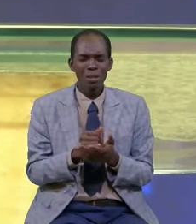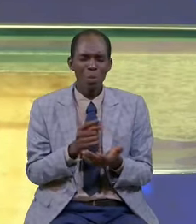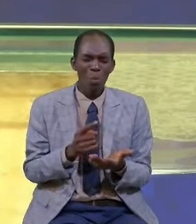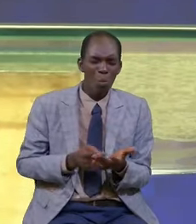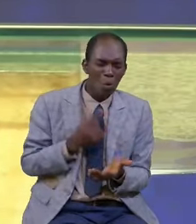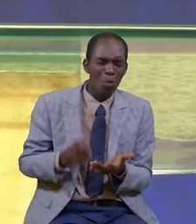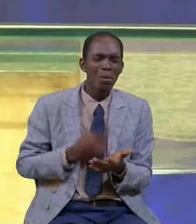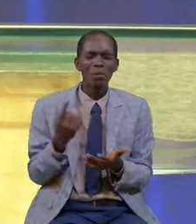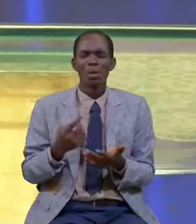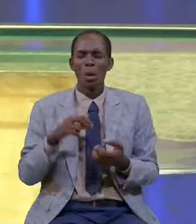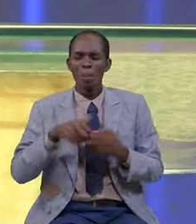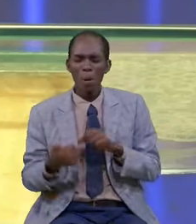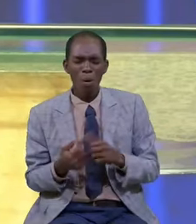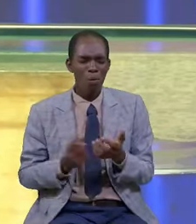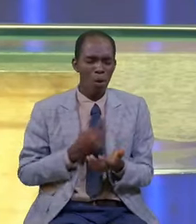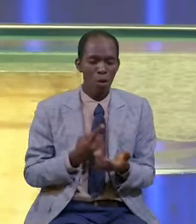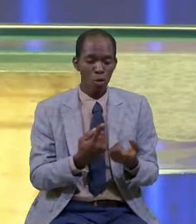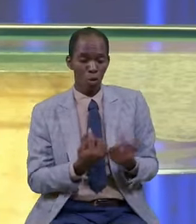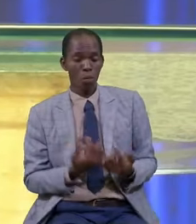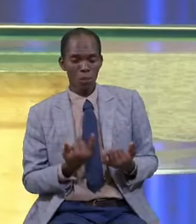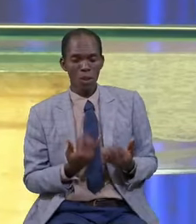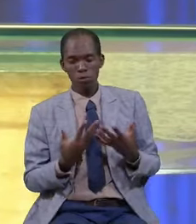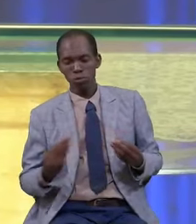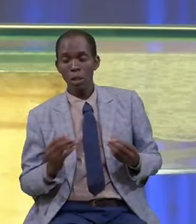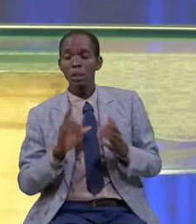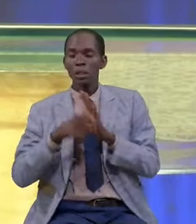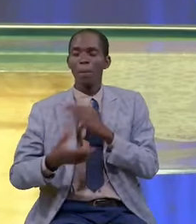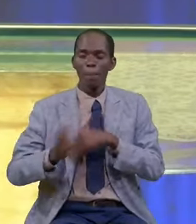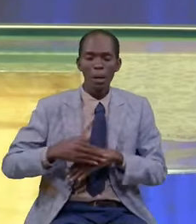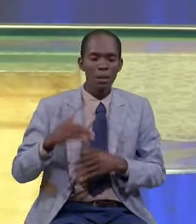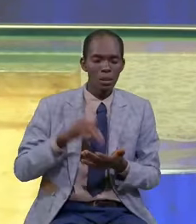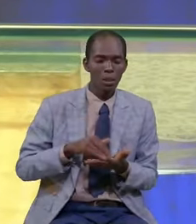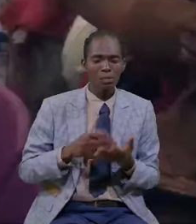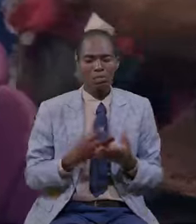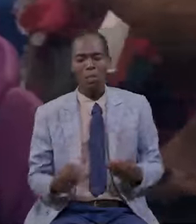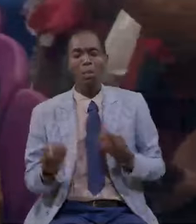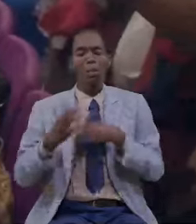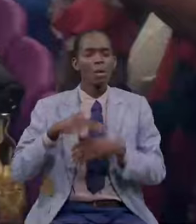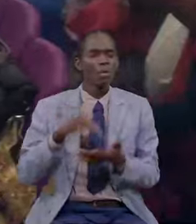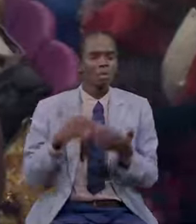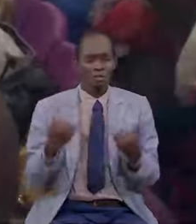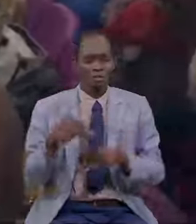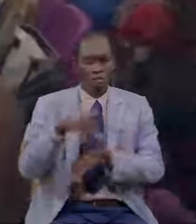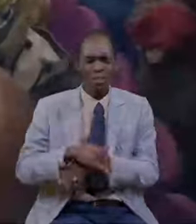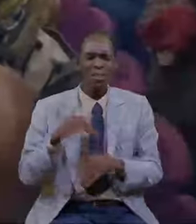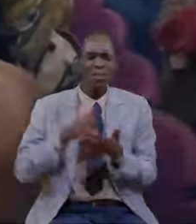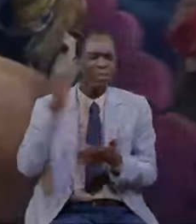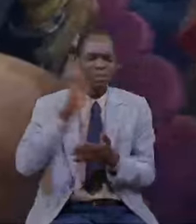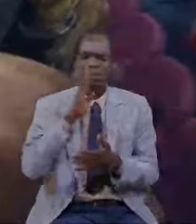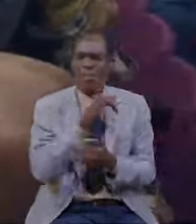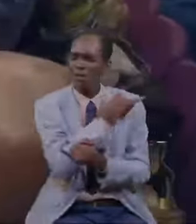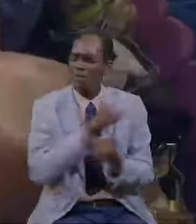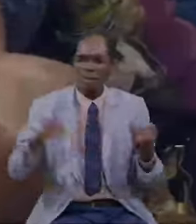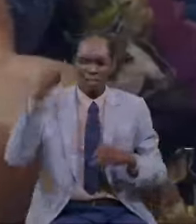Tous ces problèmes récurrents, intermittents, périodiques, je prie que ce soir soit la